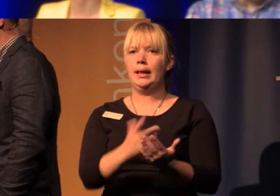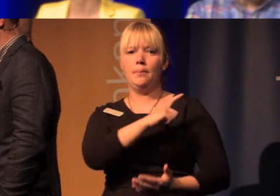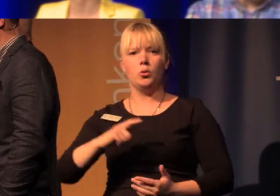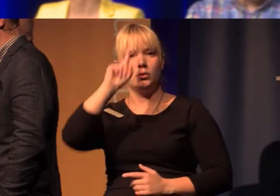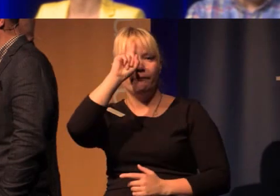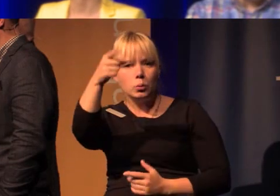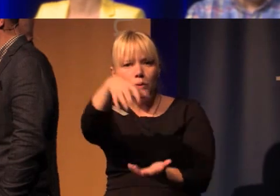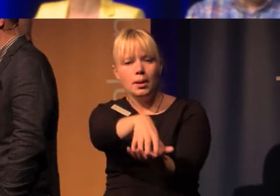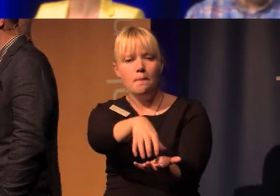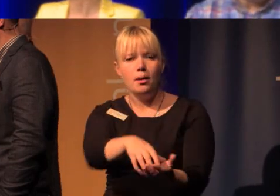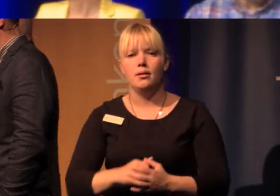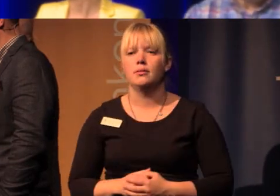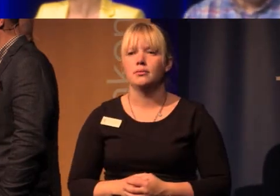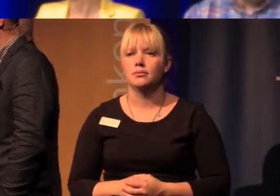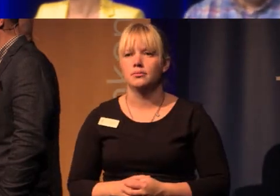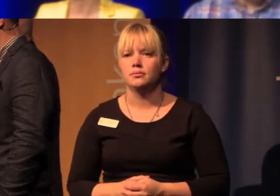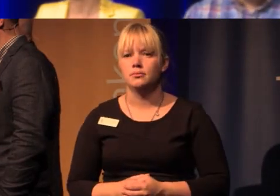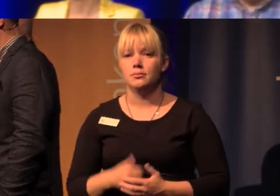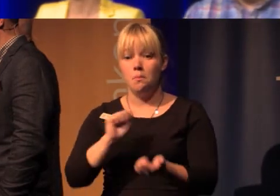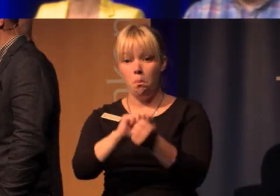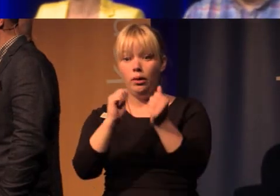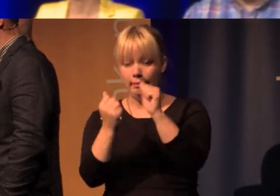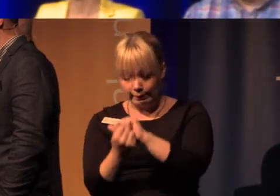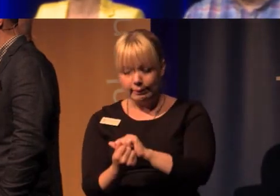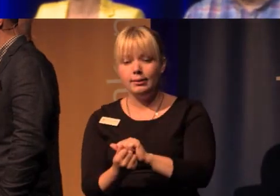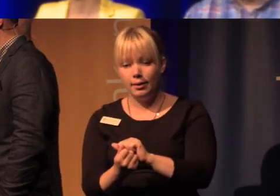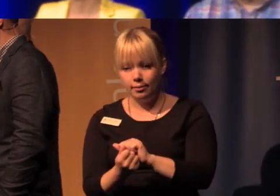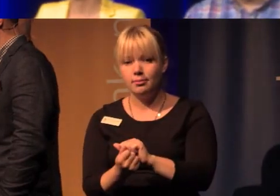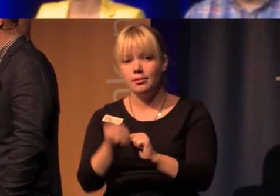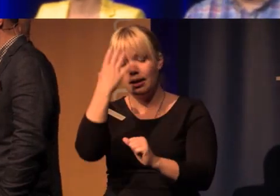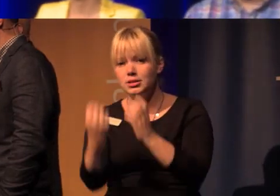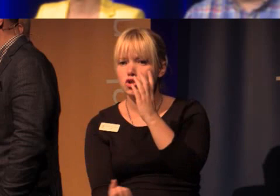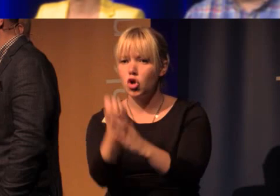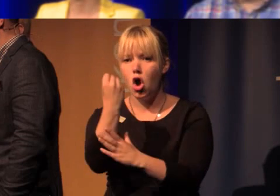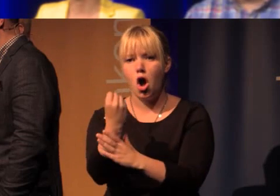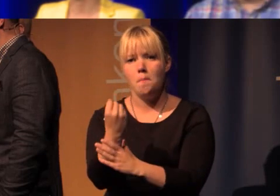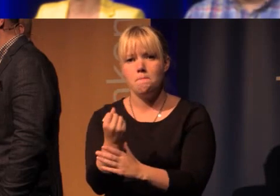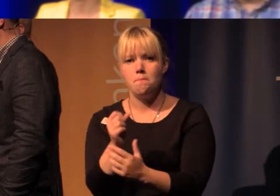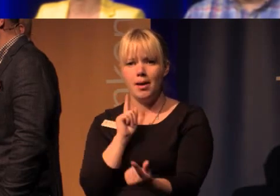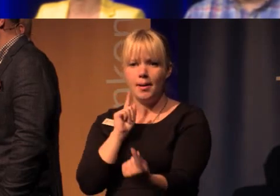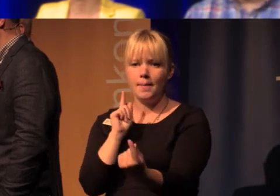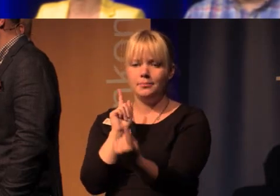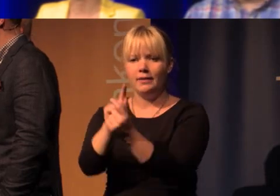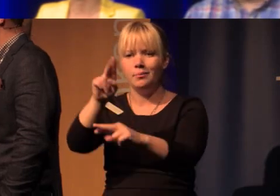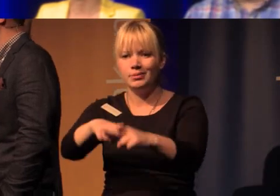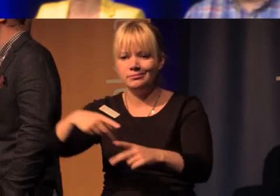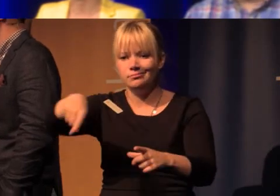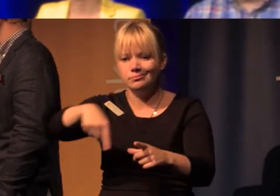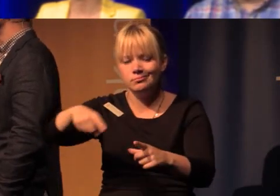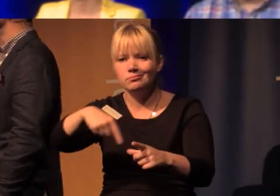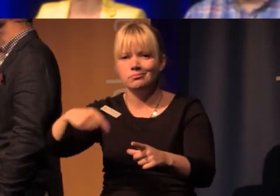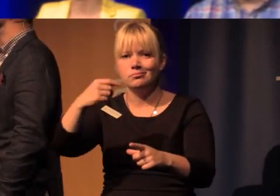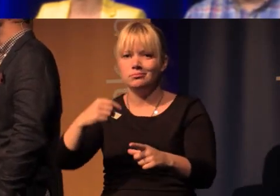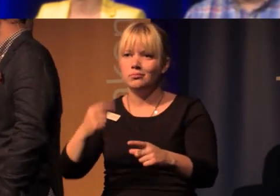Och politikens roll, det blir att skapa mötesplatser där kulturen kan blomstra och se till att det är låga trösklar in till de här